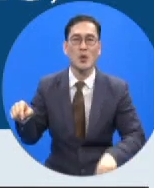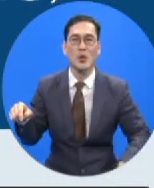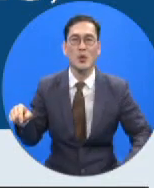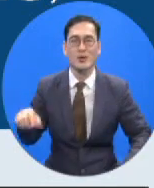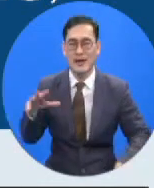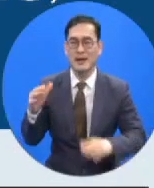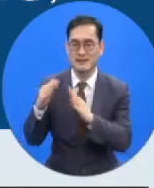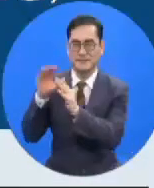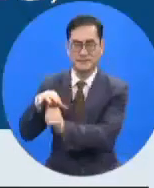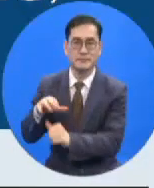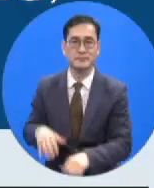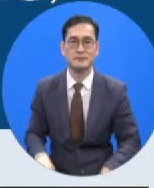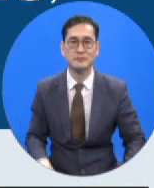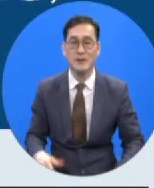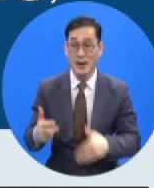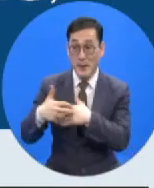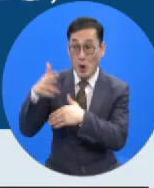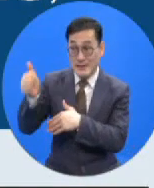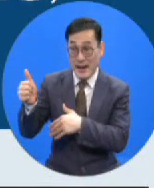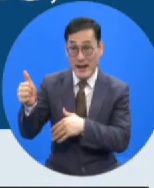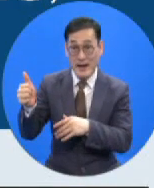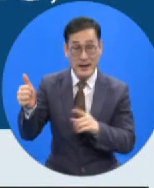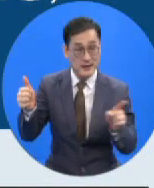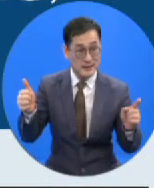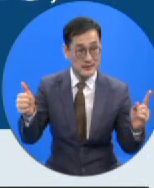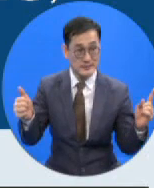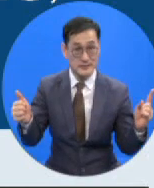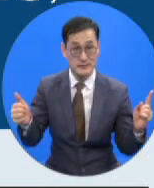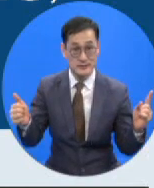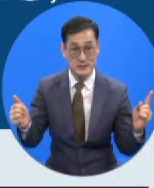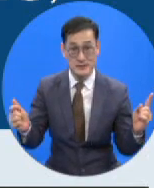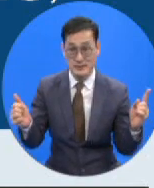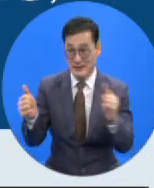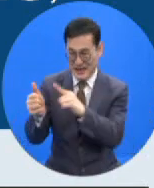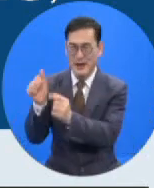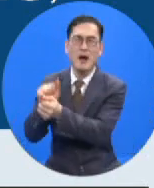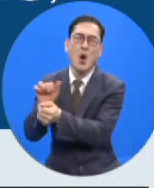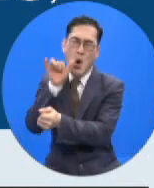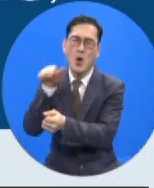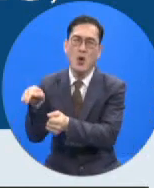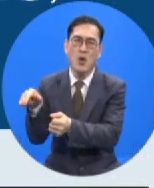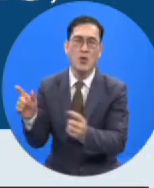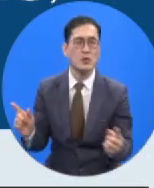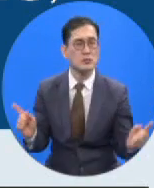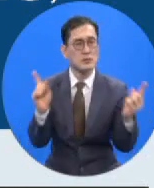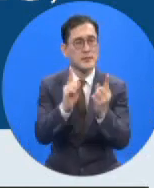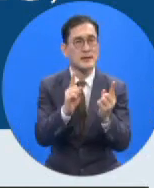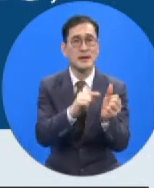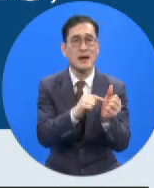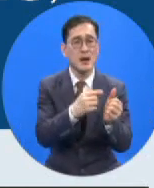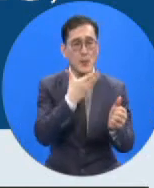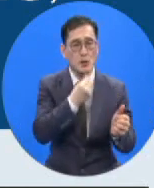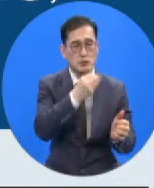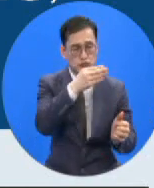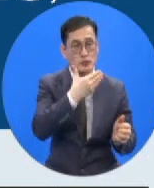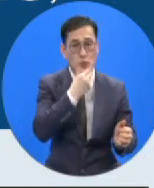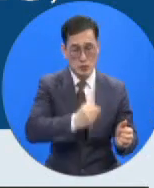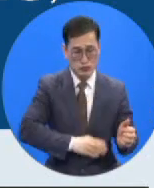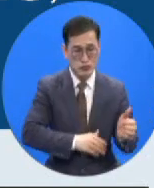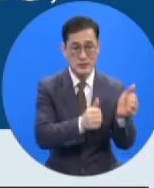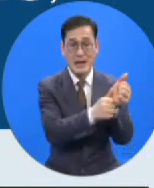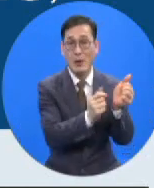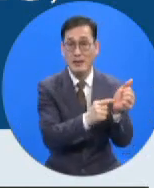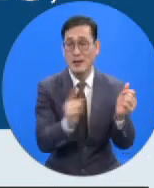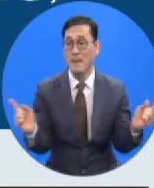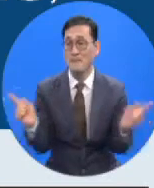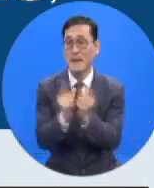20여명과 에 회의에서 김 강 닙 차관을 우려 90분간 만났다는 게 지금 뒤늦게 오늘 나온 겁니다 그렇기 때문에